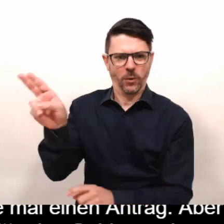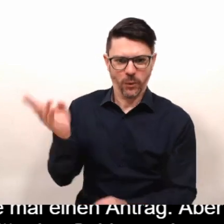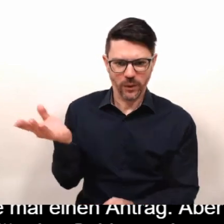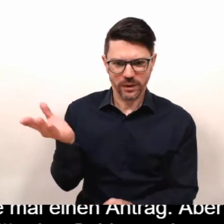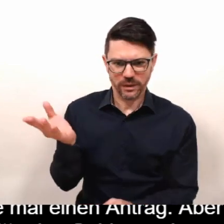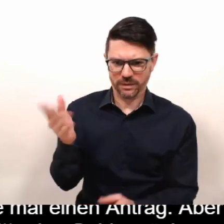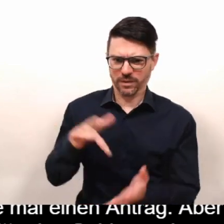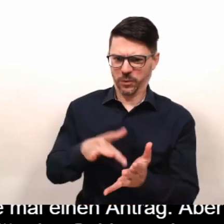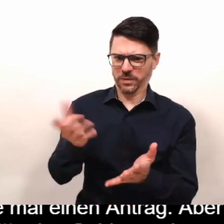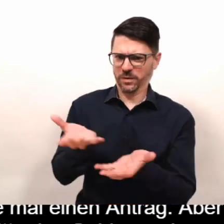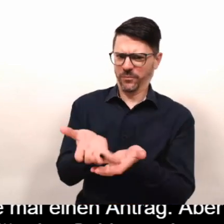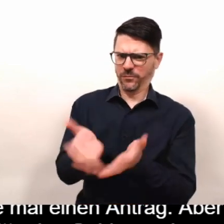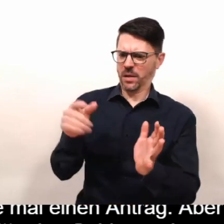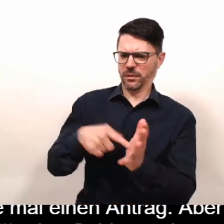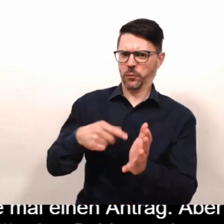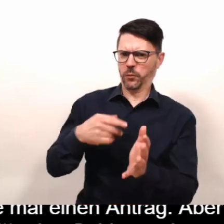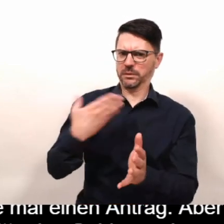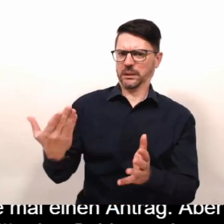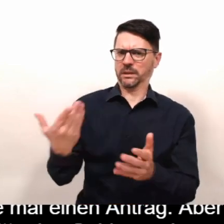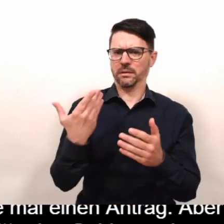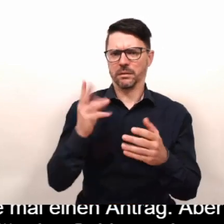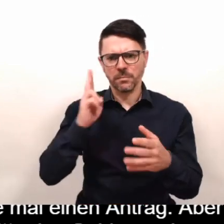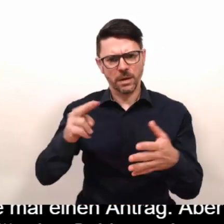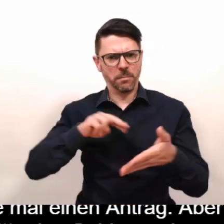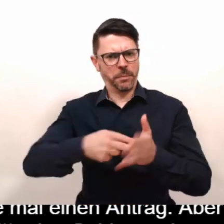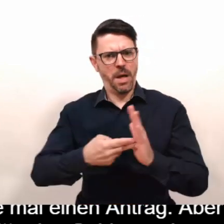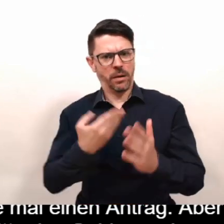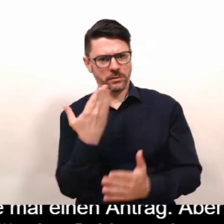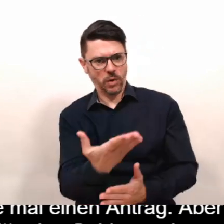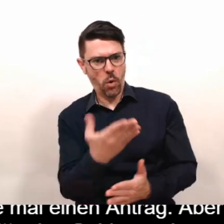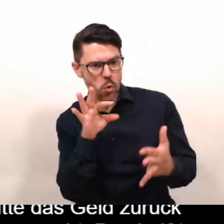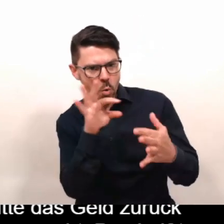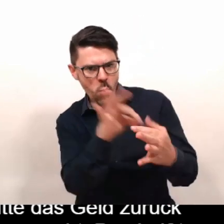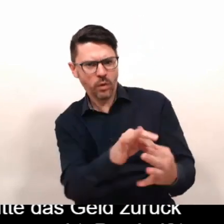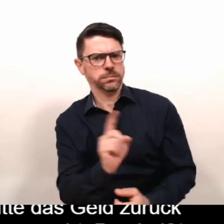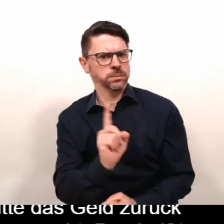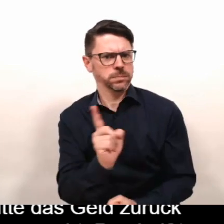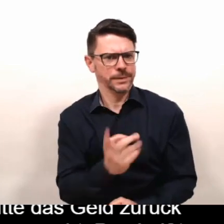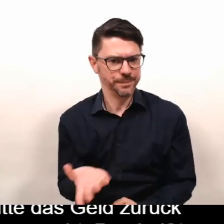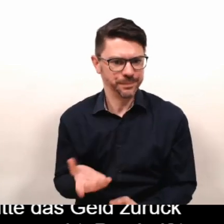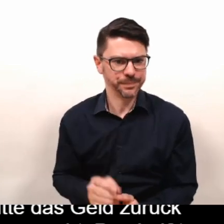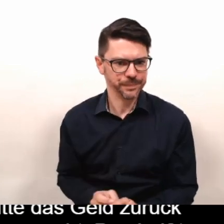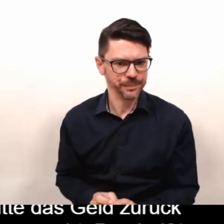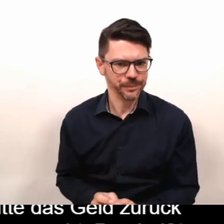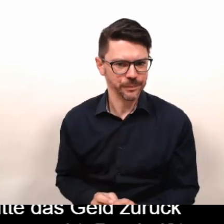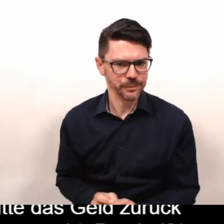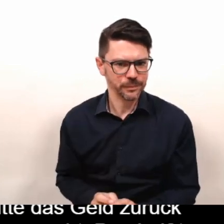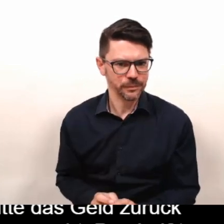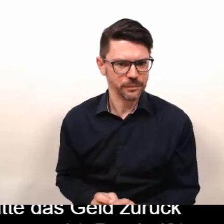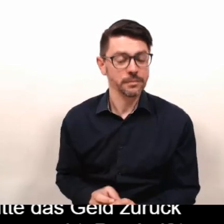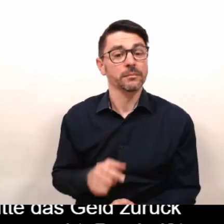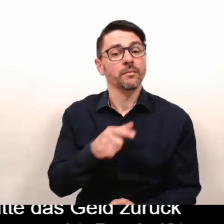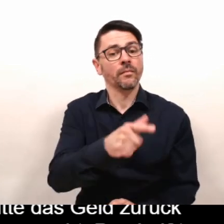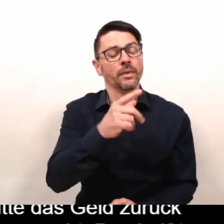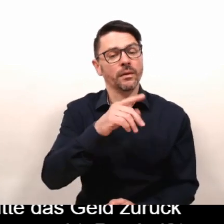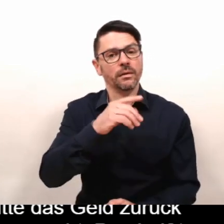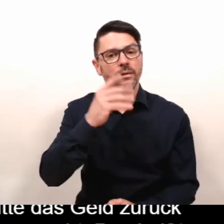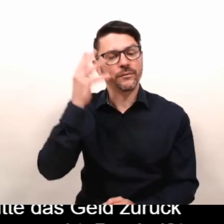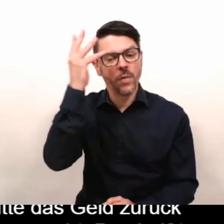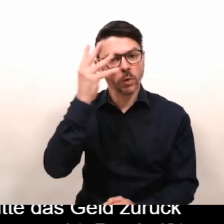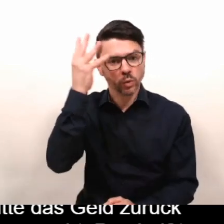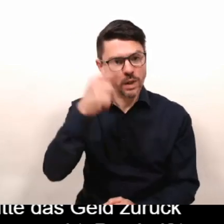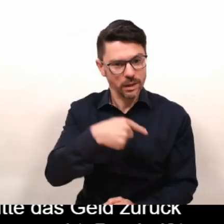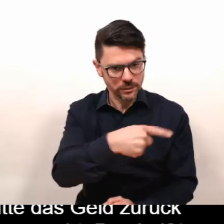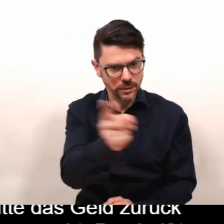Firmenaufwendungen hat. Und jetzt kommt der Brief hinterher, bitte überweist die 9.000 Euro wieder zurück, denn zum Lebensmittel einkaufen darfst du das Geld gar nicht